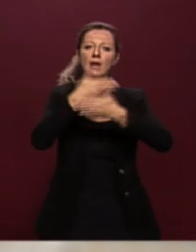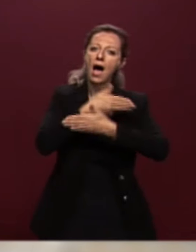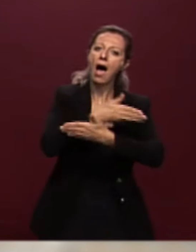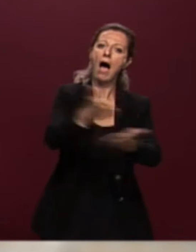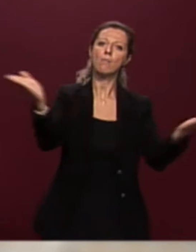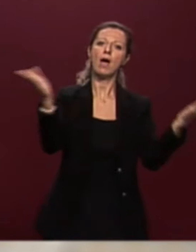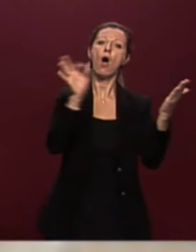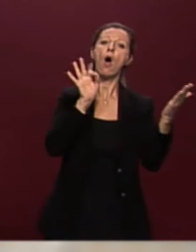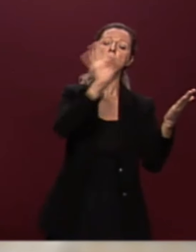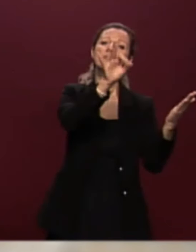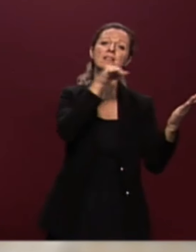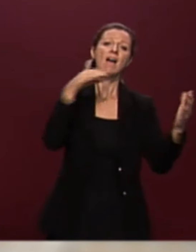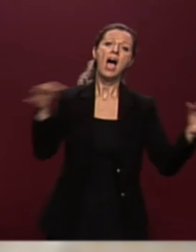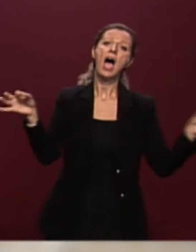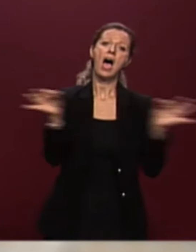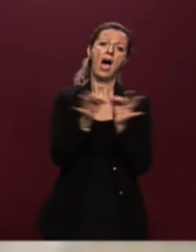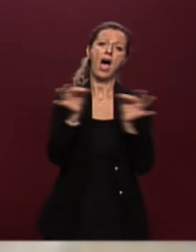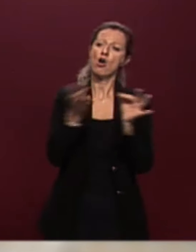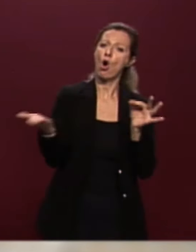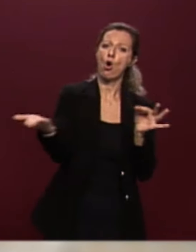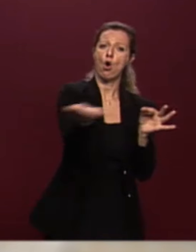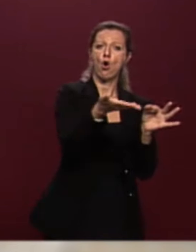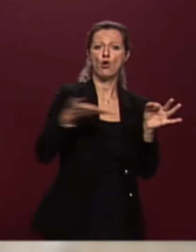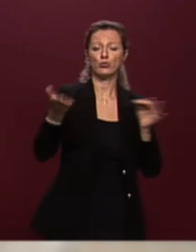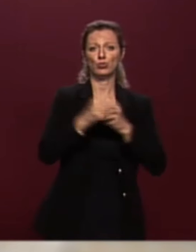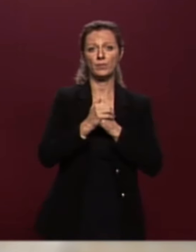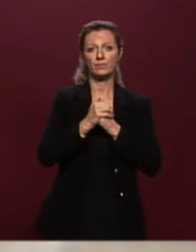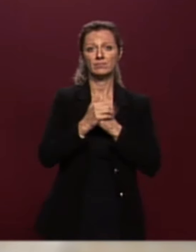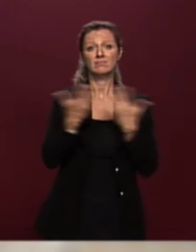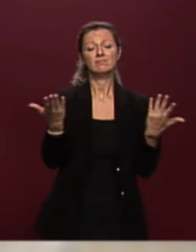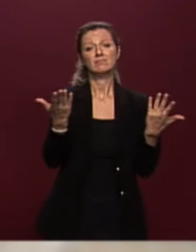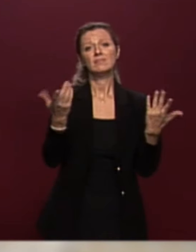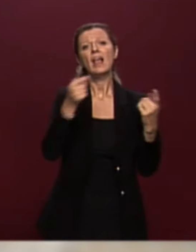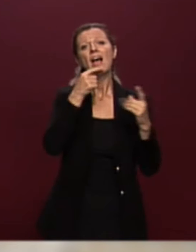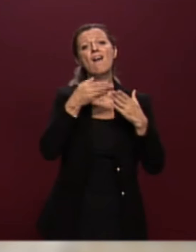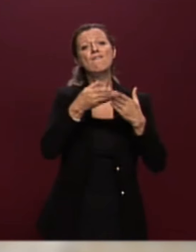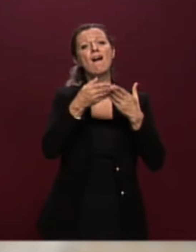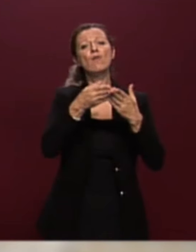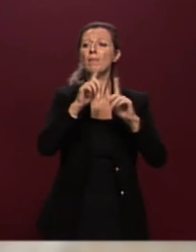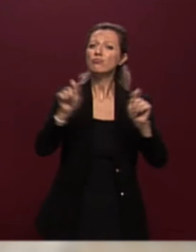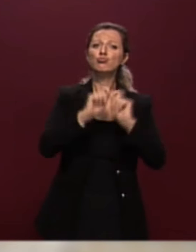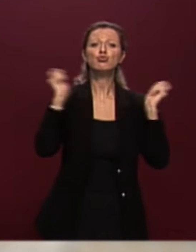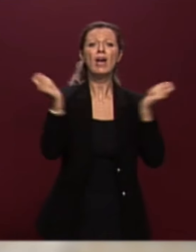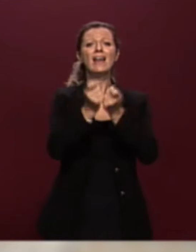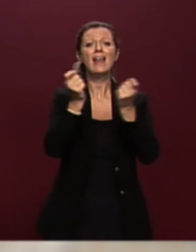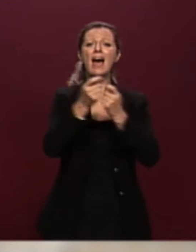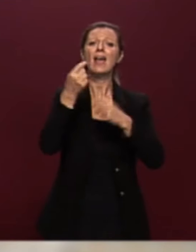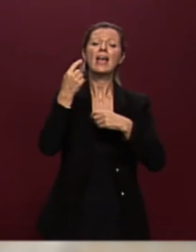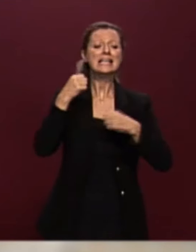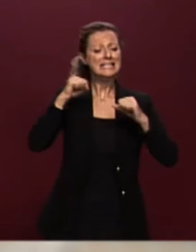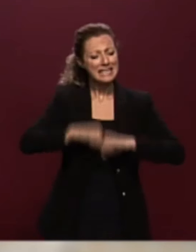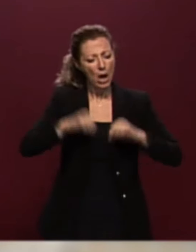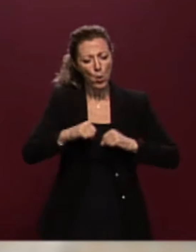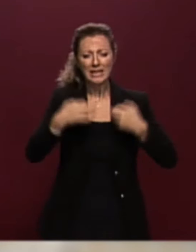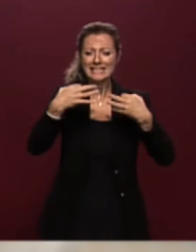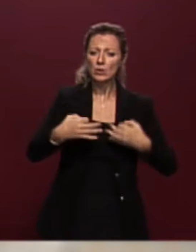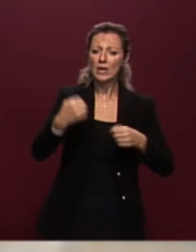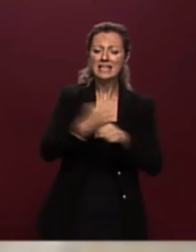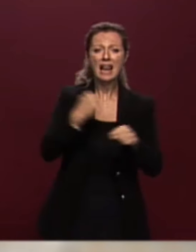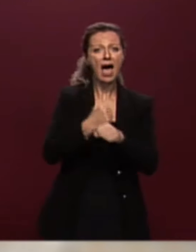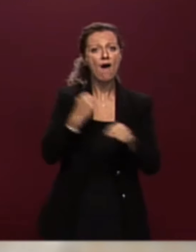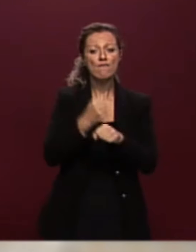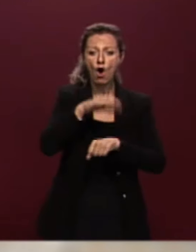un accordo tra le parti. In questo caso a favore di un generale miglioramento della salute e della sicurezza nei luoghi